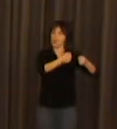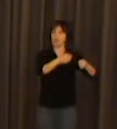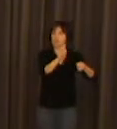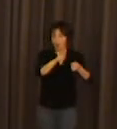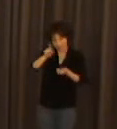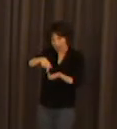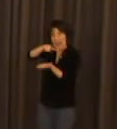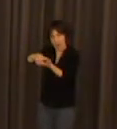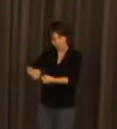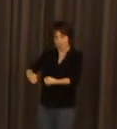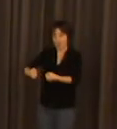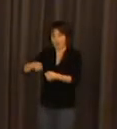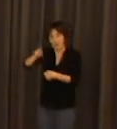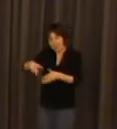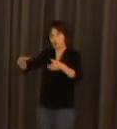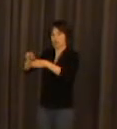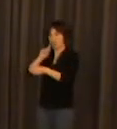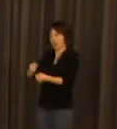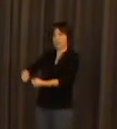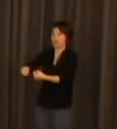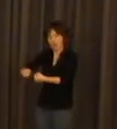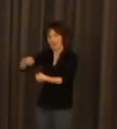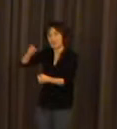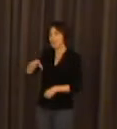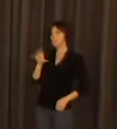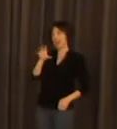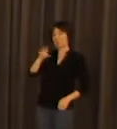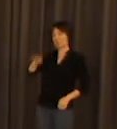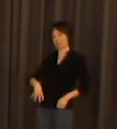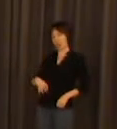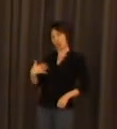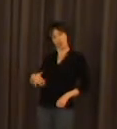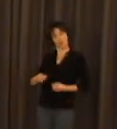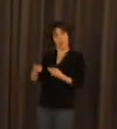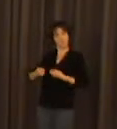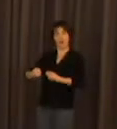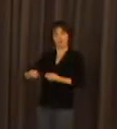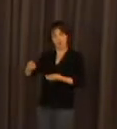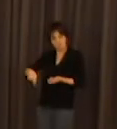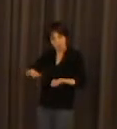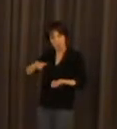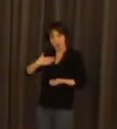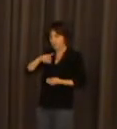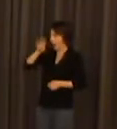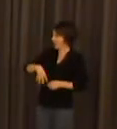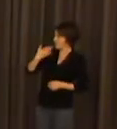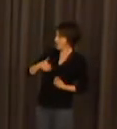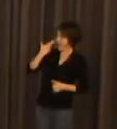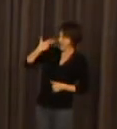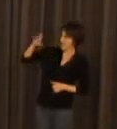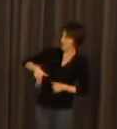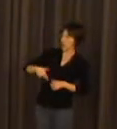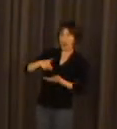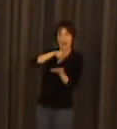llengua, sí, i per la comunitat, sinó pel país, per Catalunya. Catalunya ha reconegut, reconeix